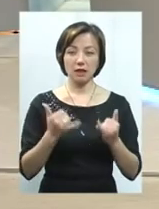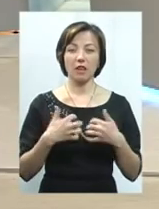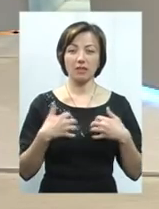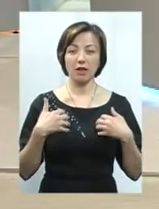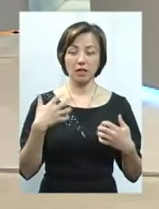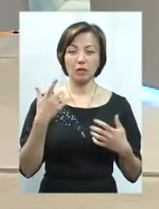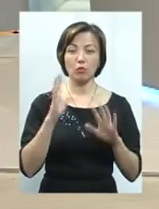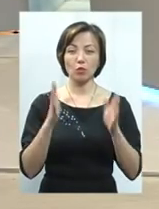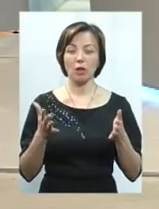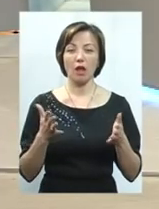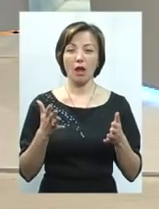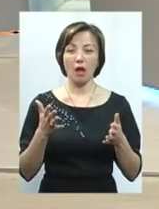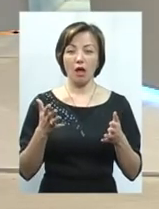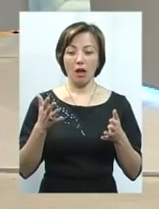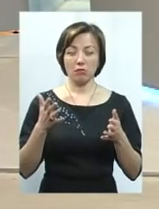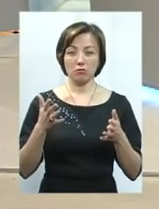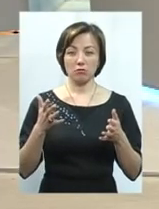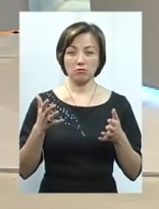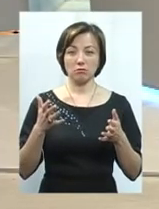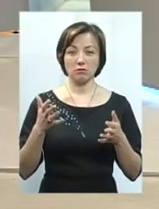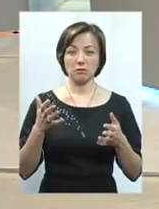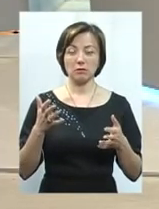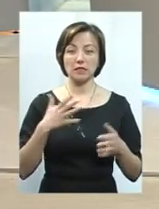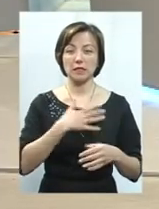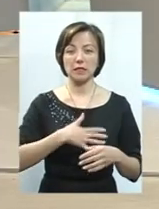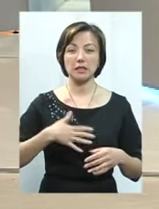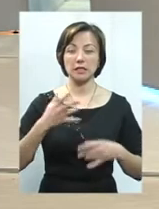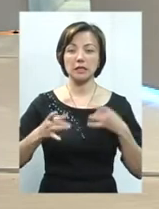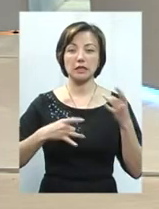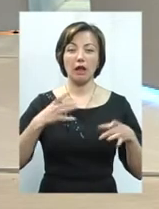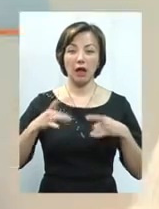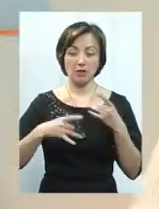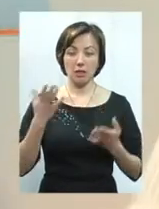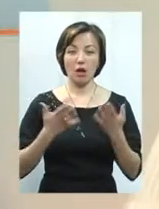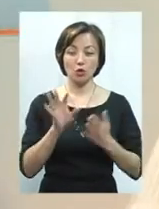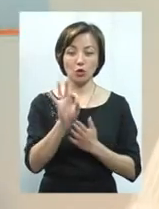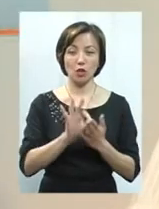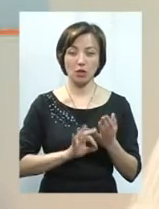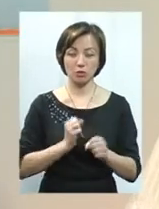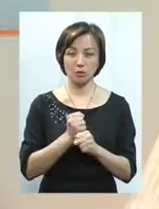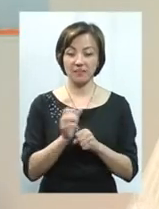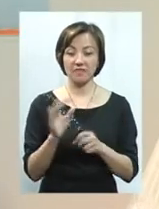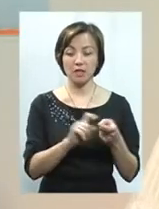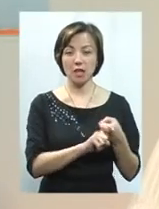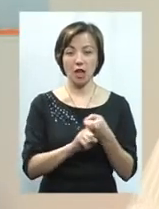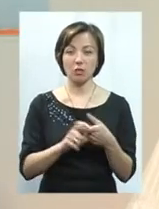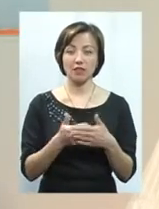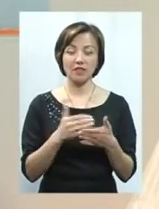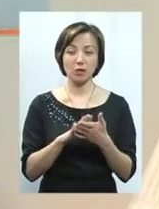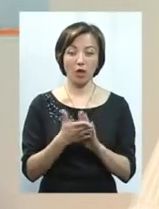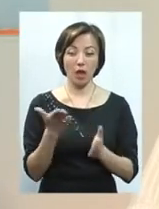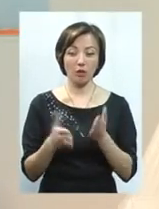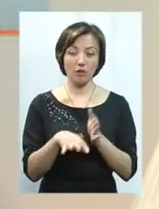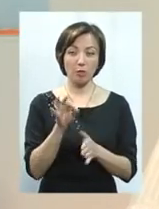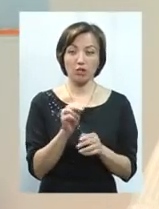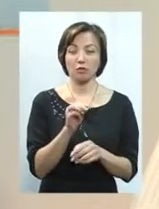стрес, якщо це різко зробити, але знову ж таки, все залежно від ситуації. Якщо вибирати